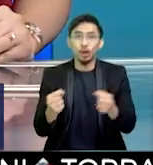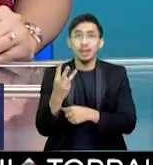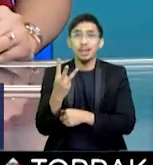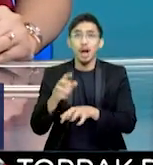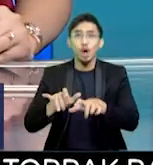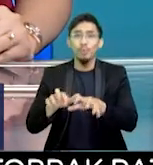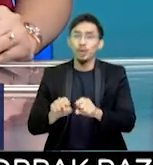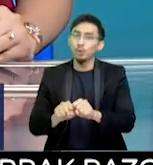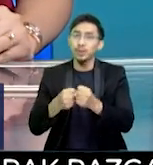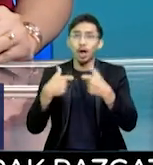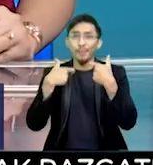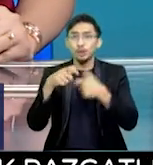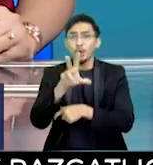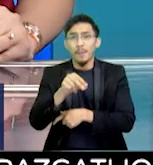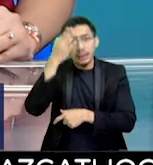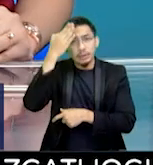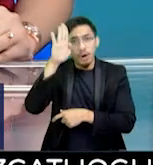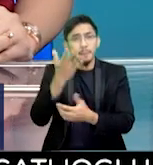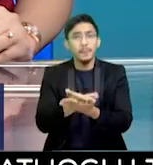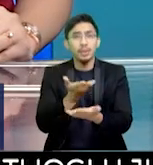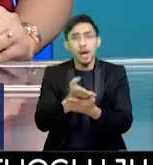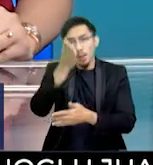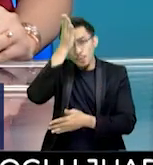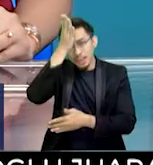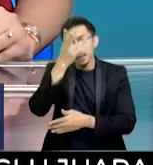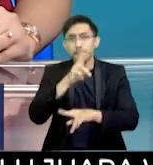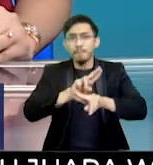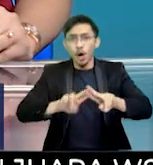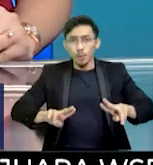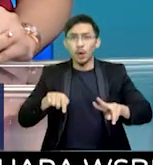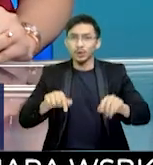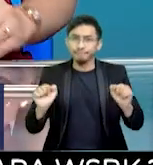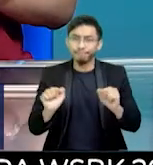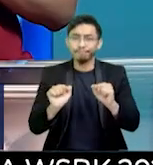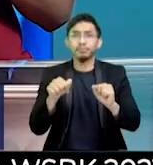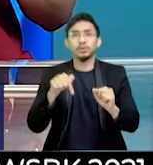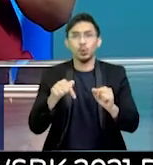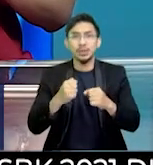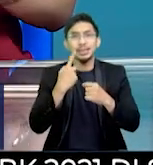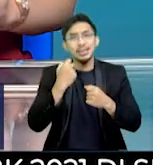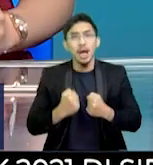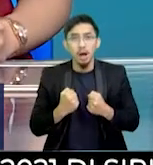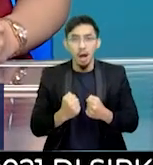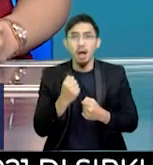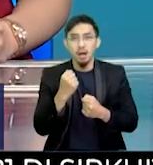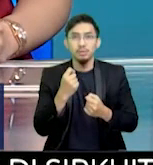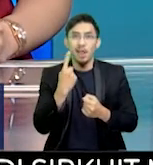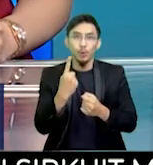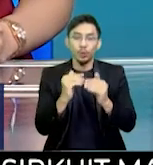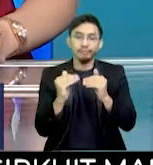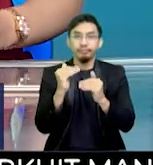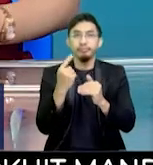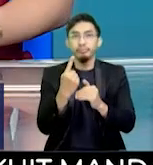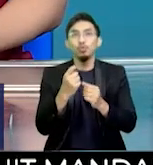35 unit komputer sekolah rusak. Gubernur Jawa Barat Ridwan Kamil meminta Bupati Bandung Barat untuk segera menetapkan status siaga 1